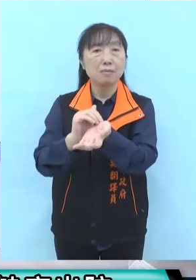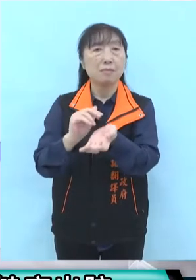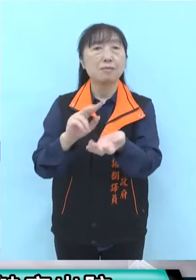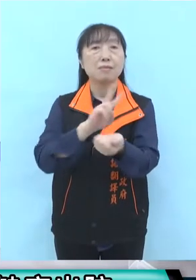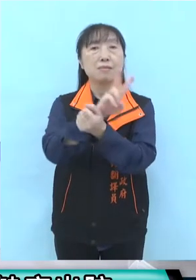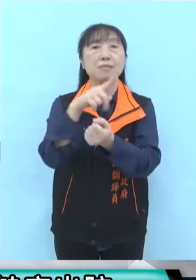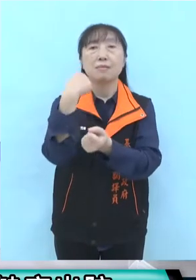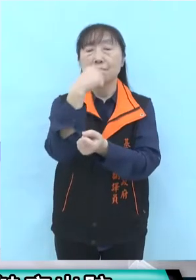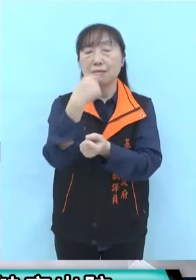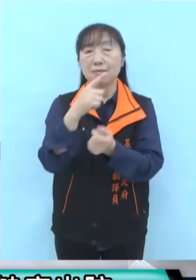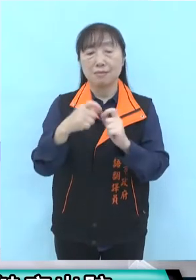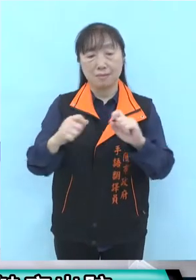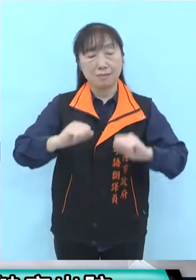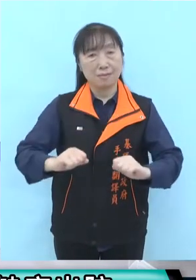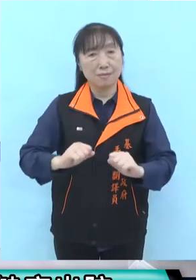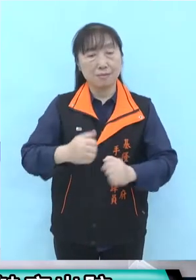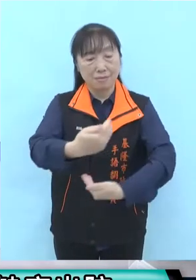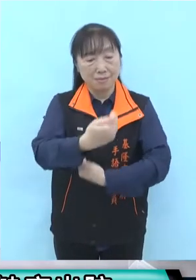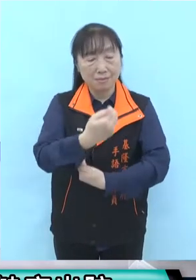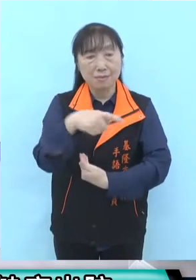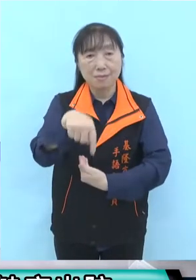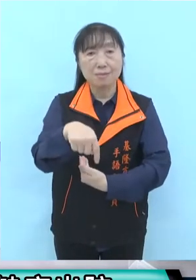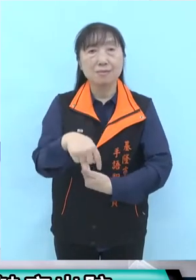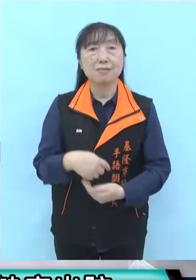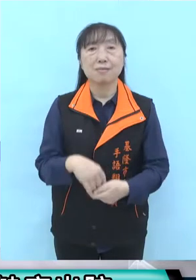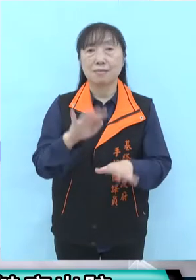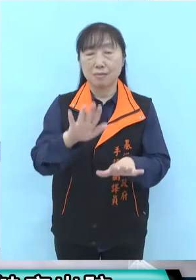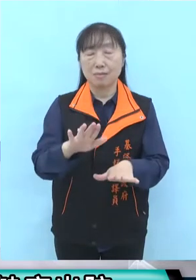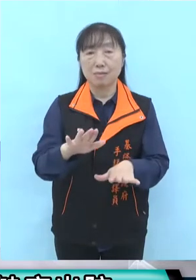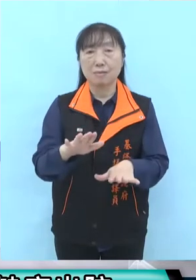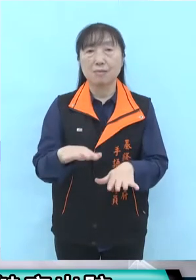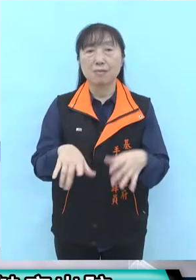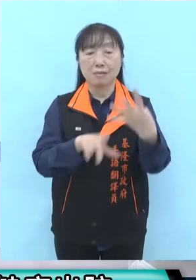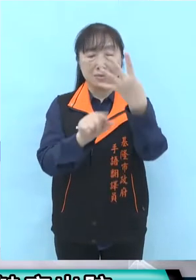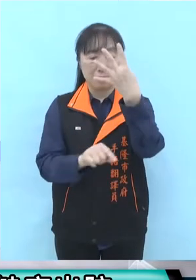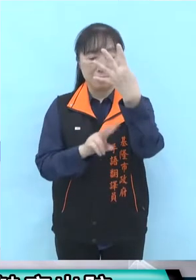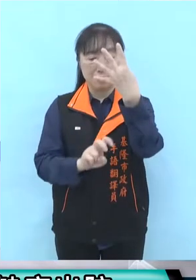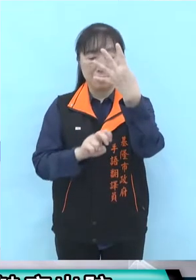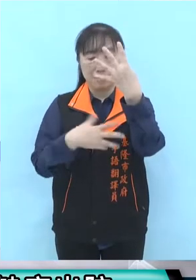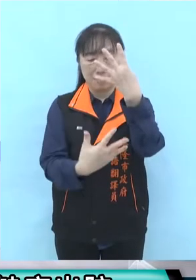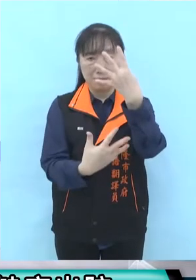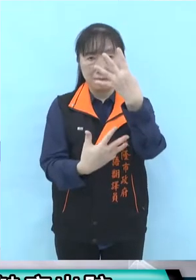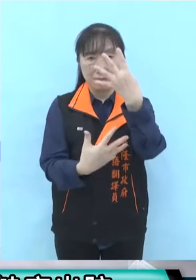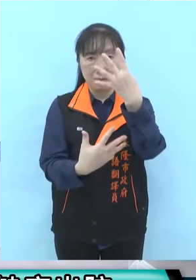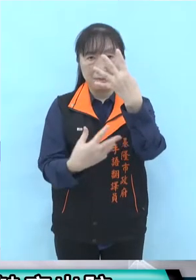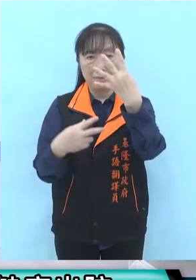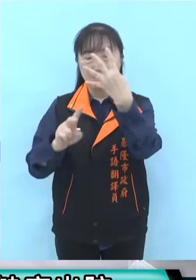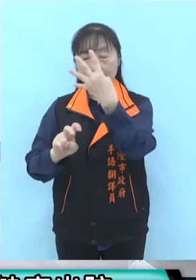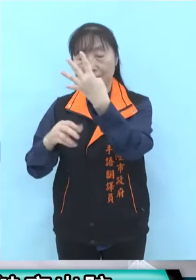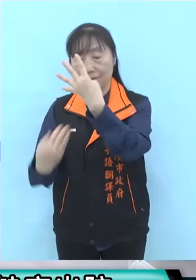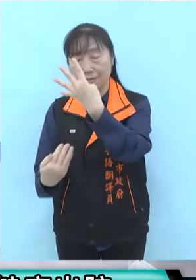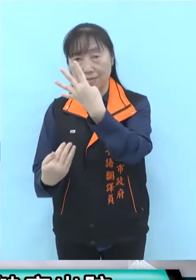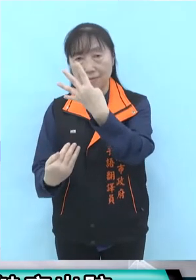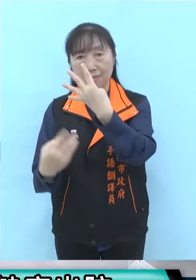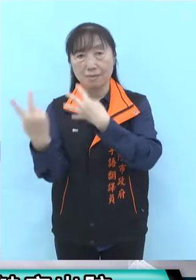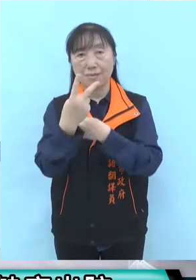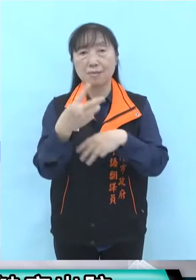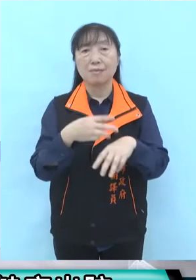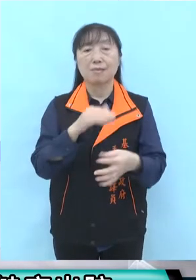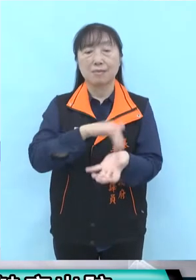院的2名新生儿，他们分别已经在4月28号还有4月29号已经出院